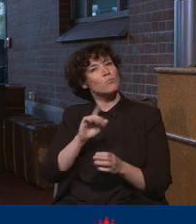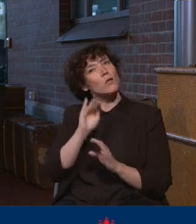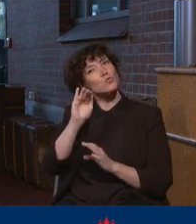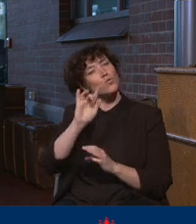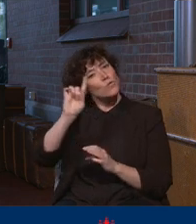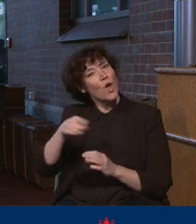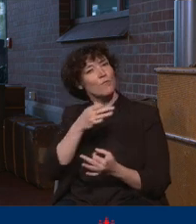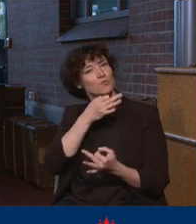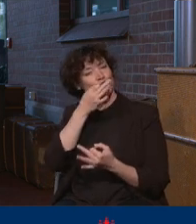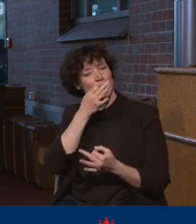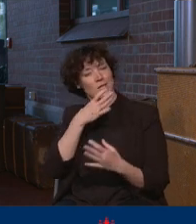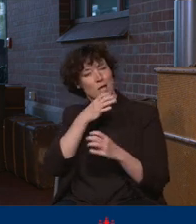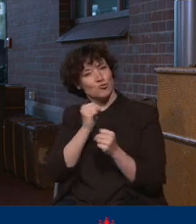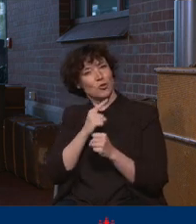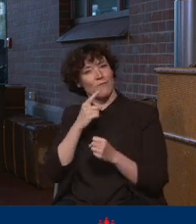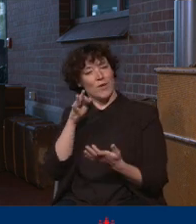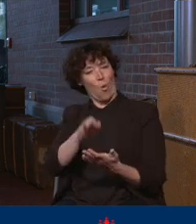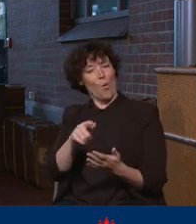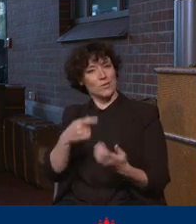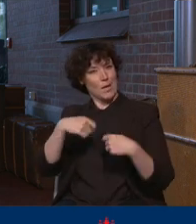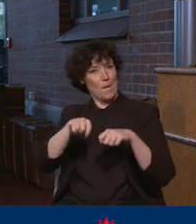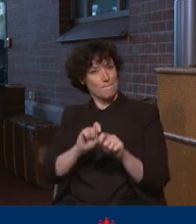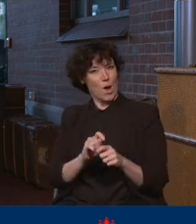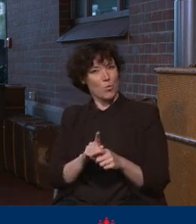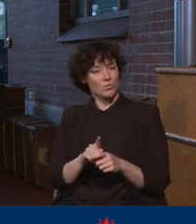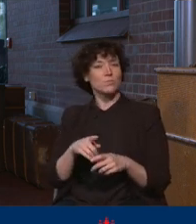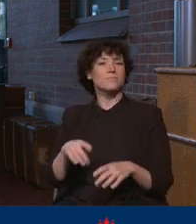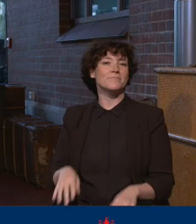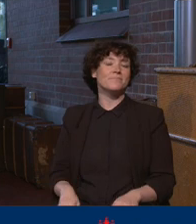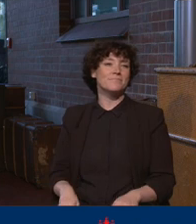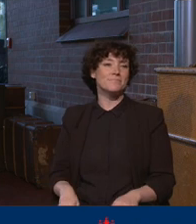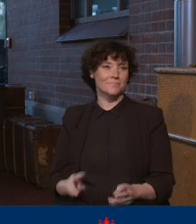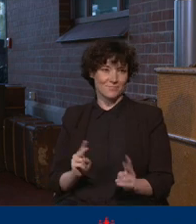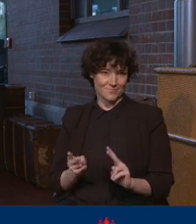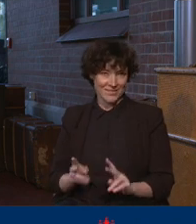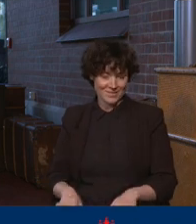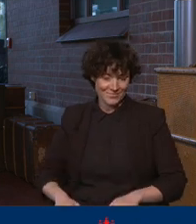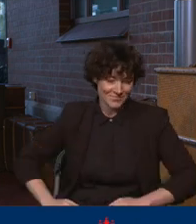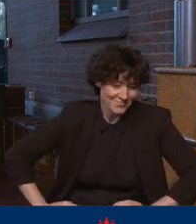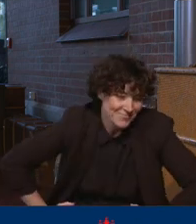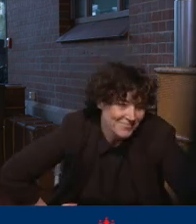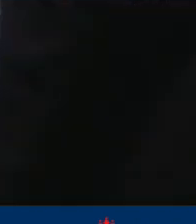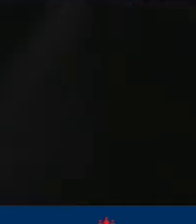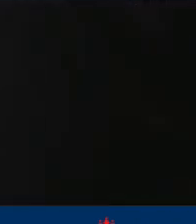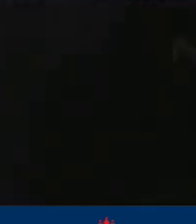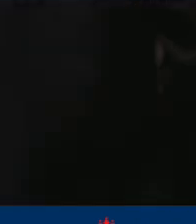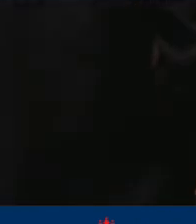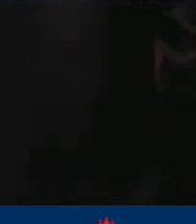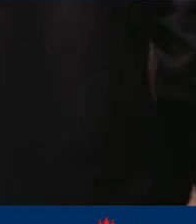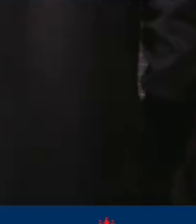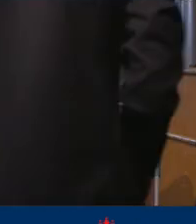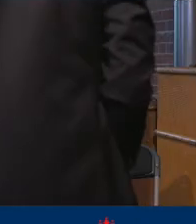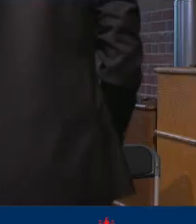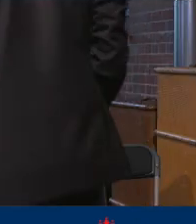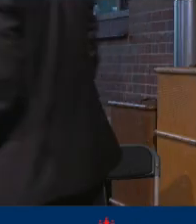spezifisches an diesen ort hinbringen und zur verkehrs finde ich was ich für die frage gestellt hat aber ich glaube wir haben jetzt ziemlich ausführlich